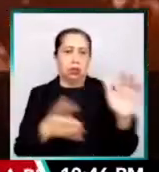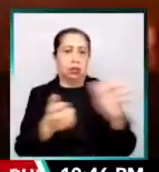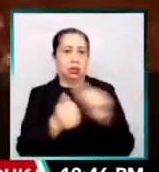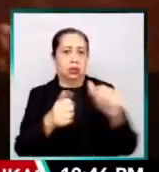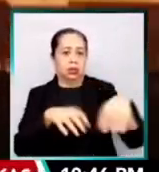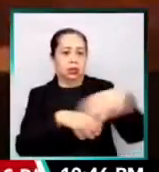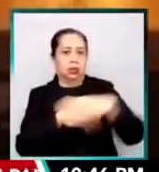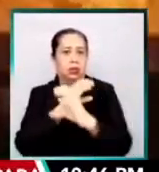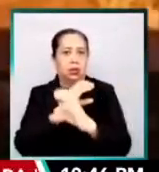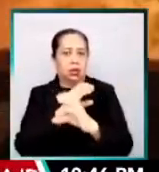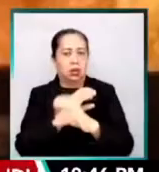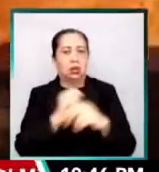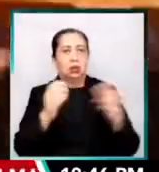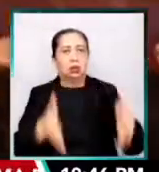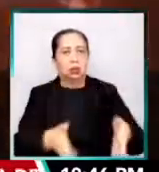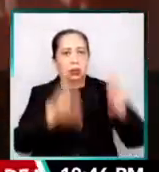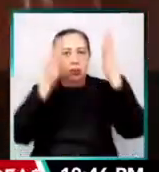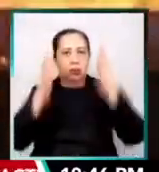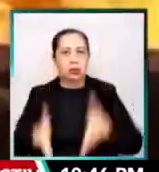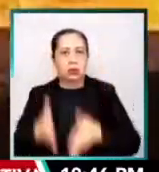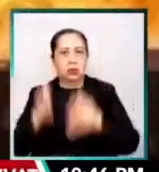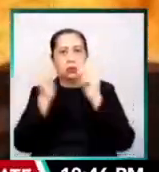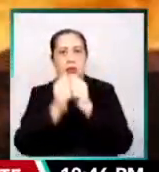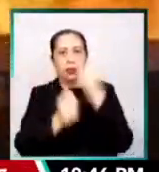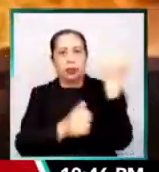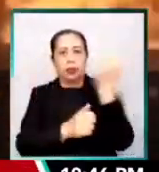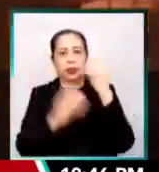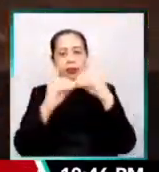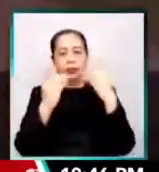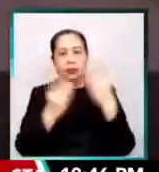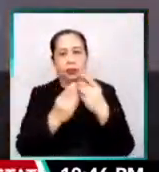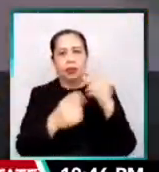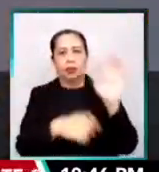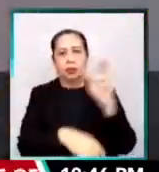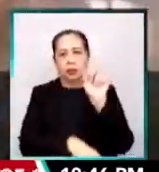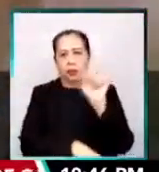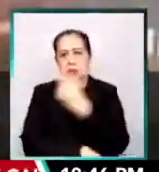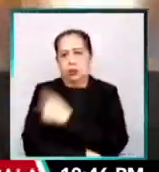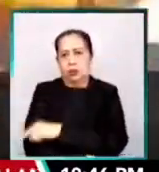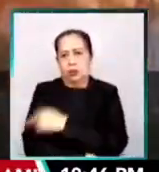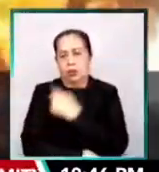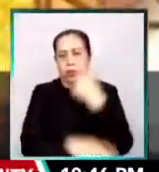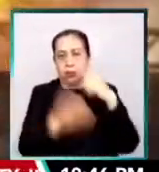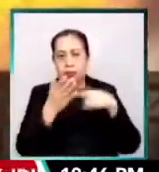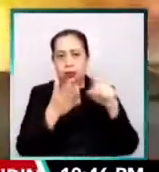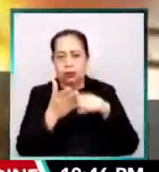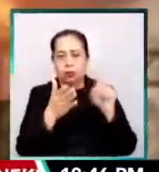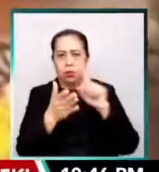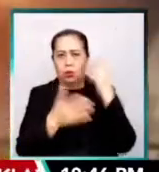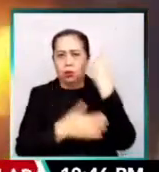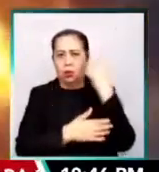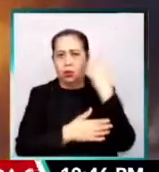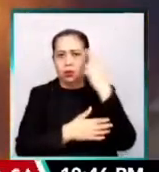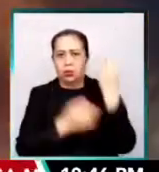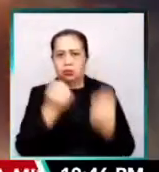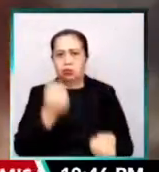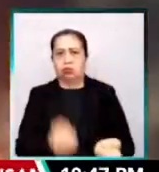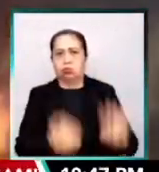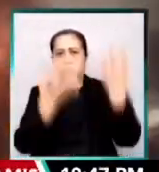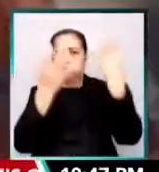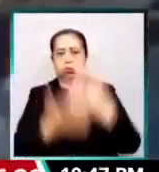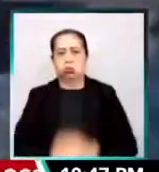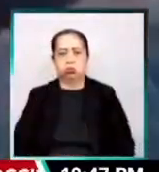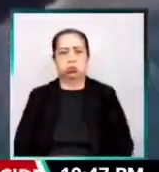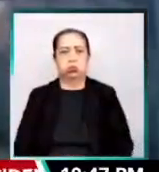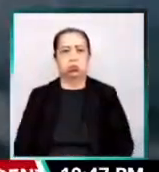at gusali, kabilang ang emergency department ng isang ospital. Iniimbestigahan pa ang sanhi ng pagsabog.